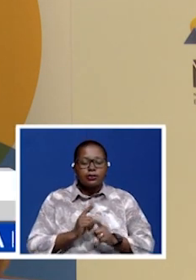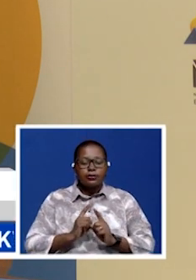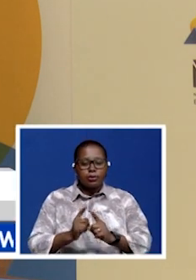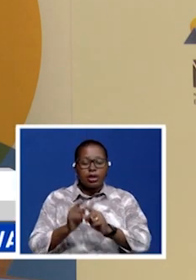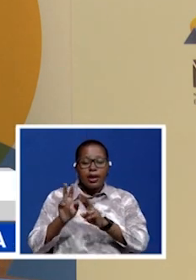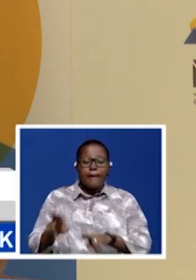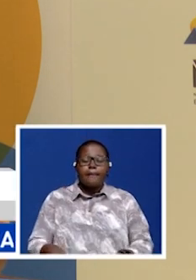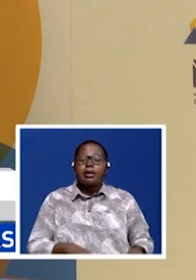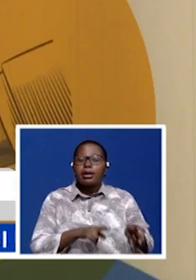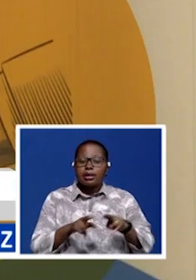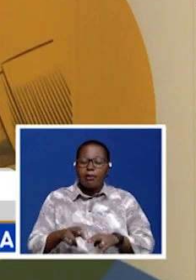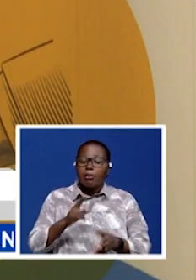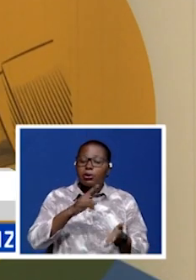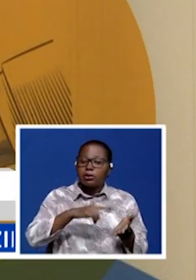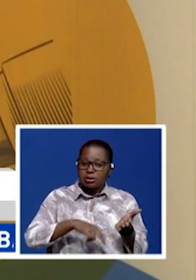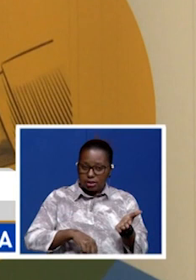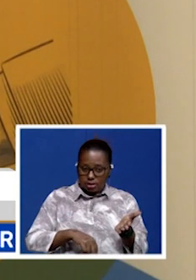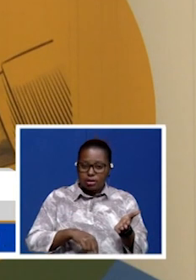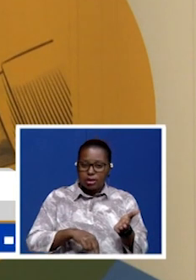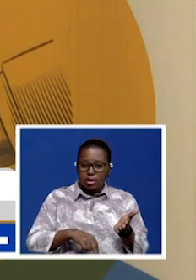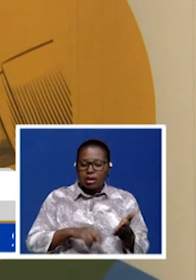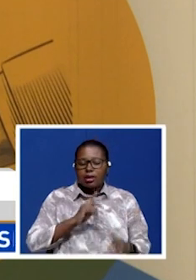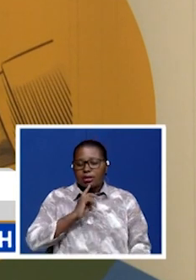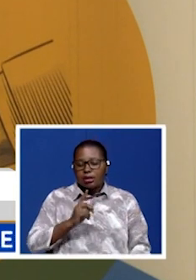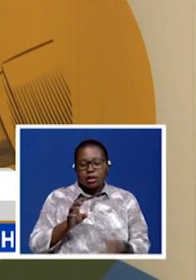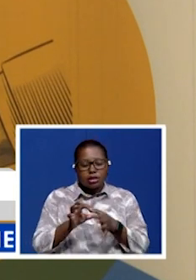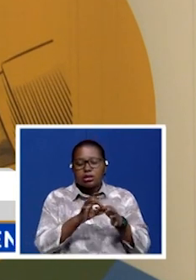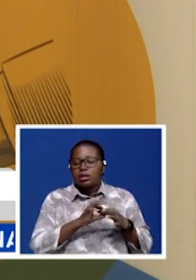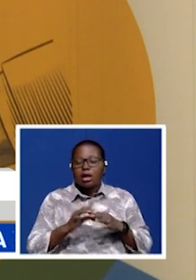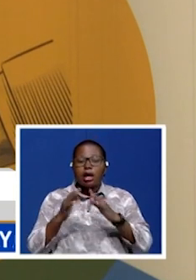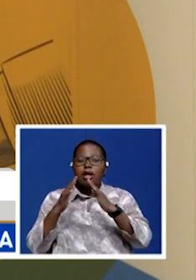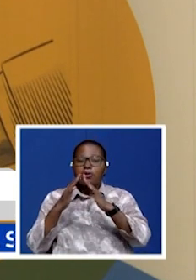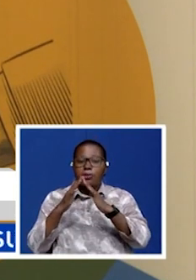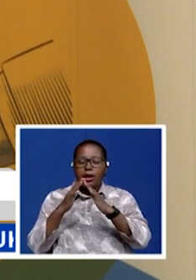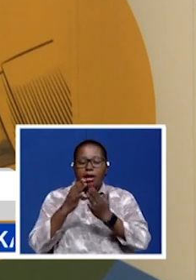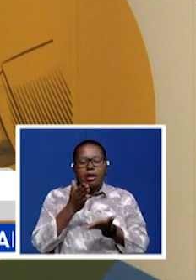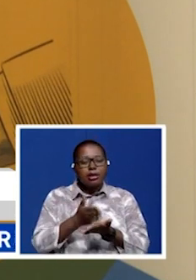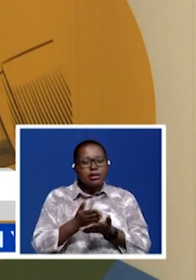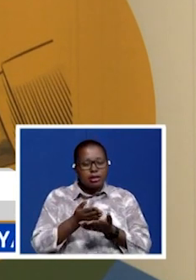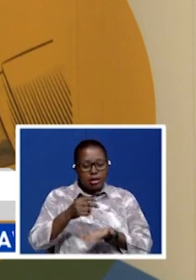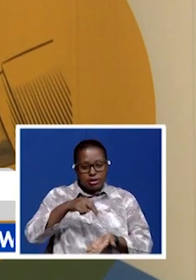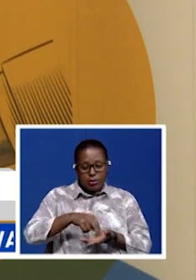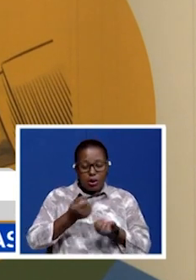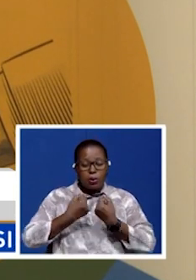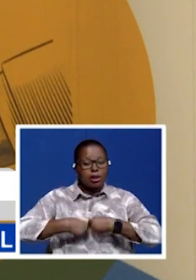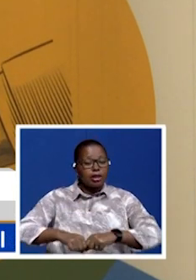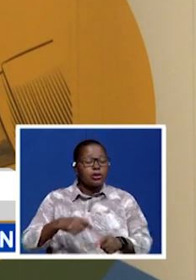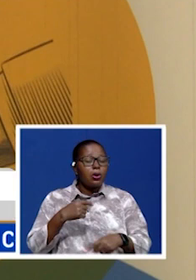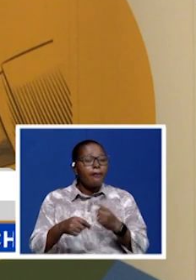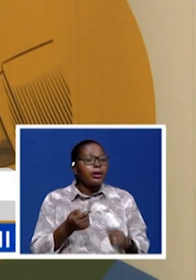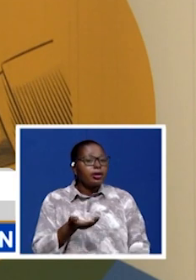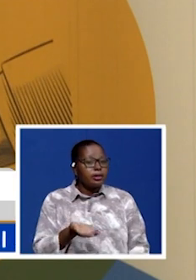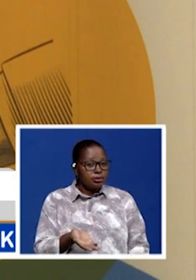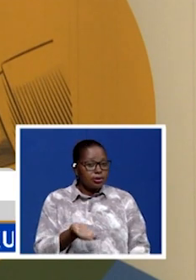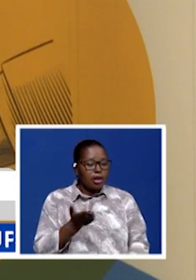mnayoenda kusain hivyo naliagiza shirika la nyumba lihakikishe linasimamia utekelezaji wa miradi hii